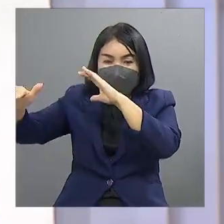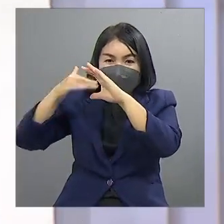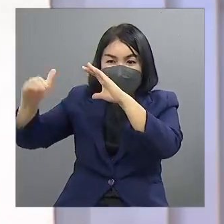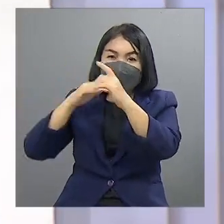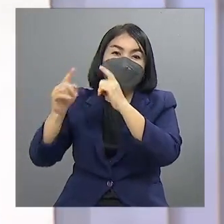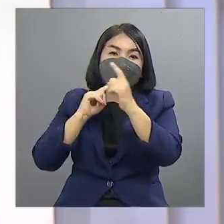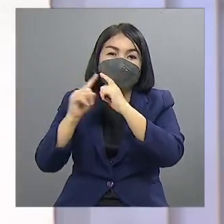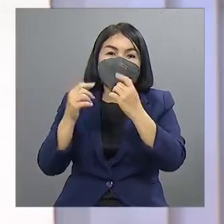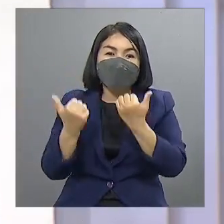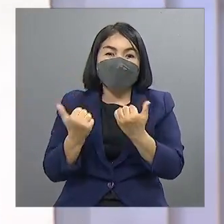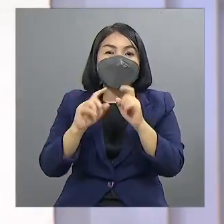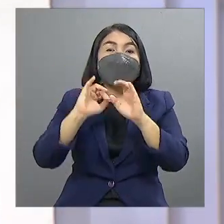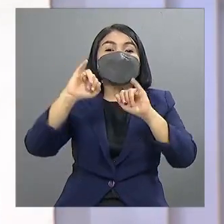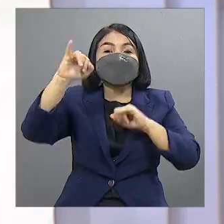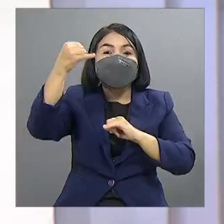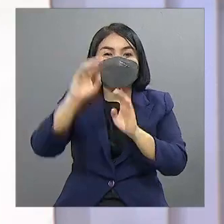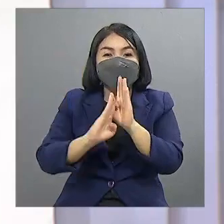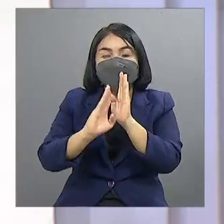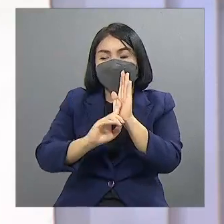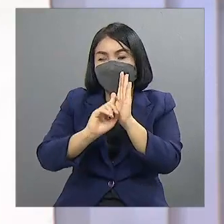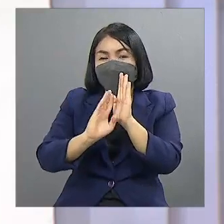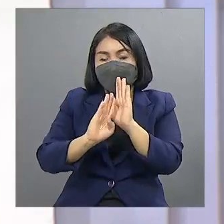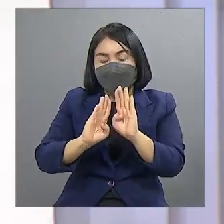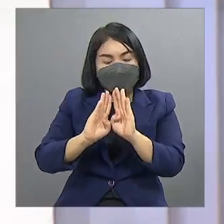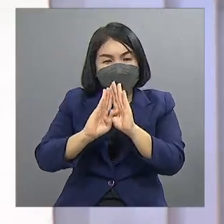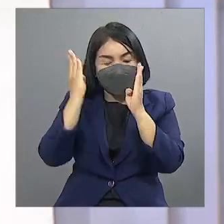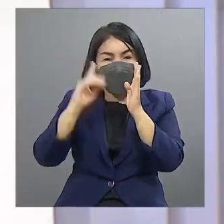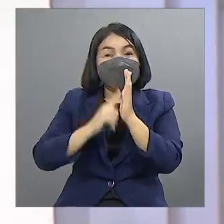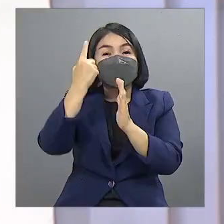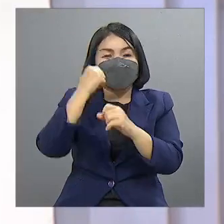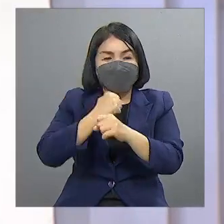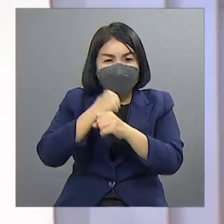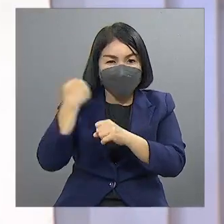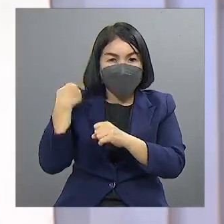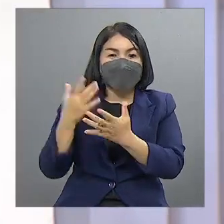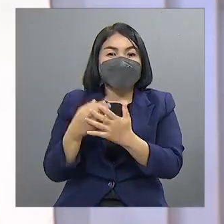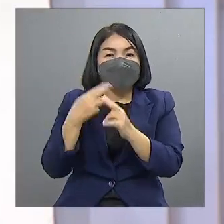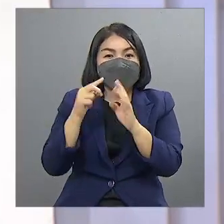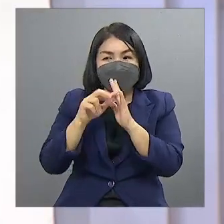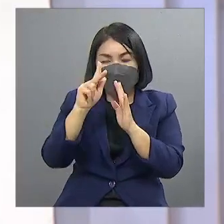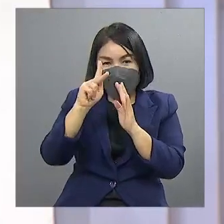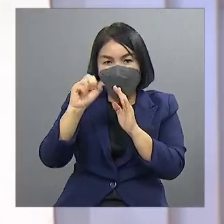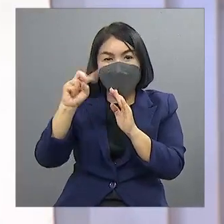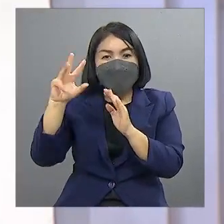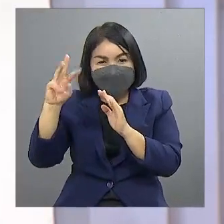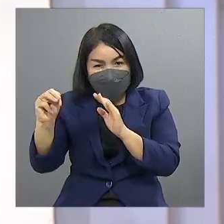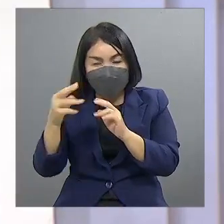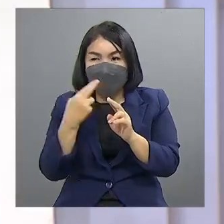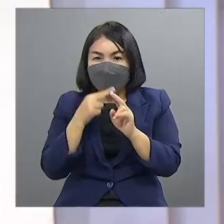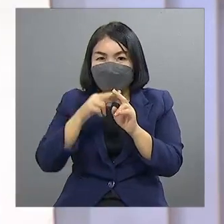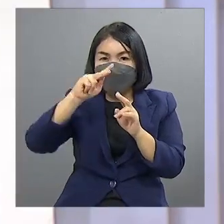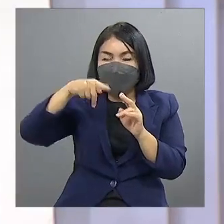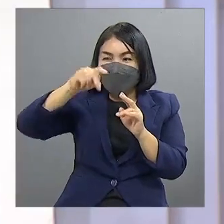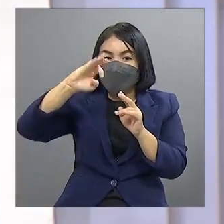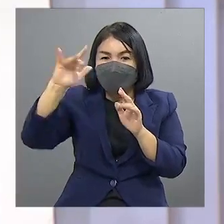กลับมาทำงานกันแล้ววันแรกนะครับสวัสดีคุณเกษมสิริสวัสดีคุณปิยกายนะครับคุณสาระนะฮะถ้าอ่